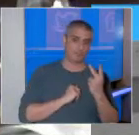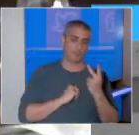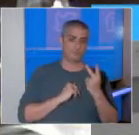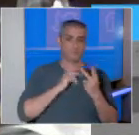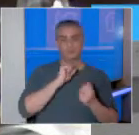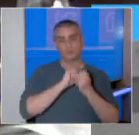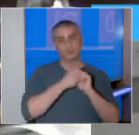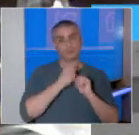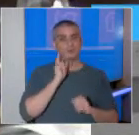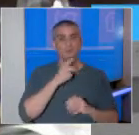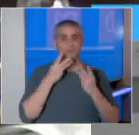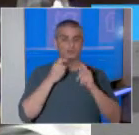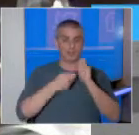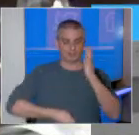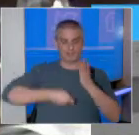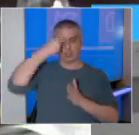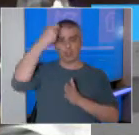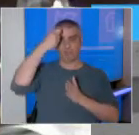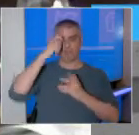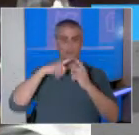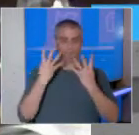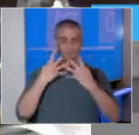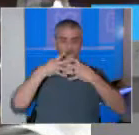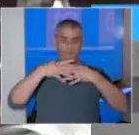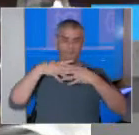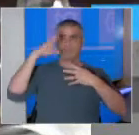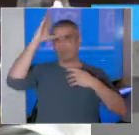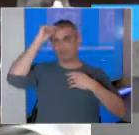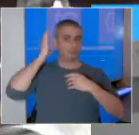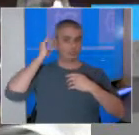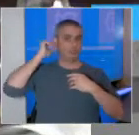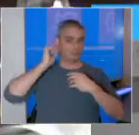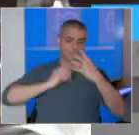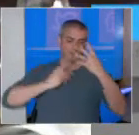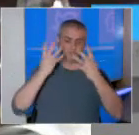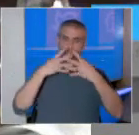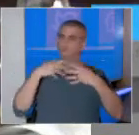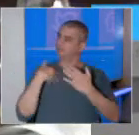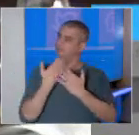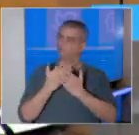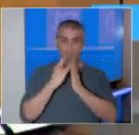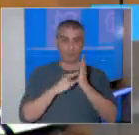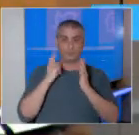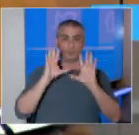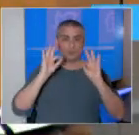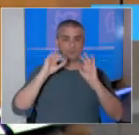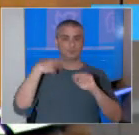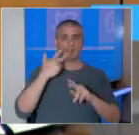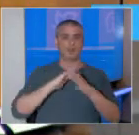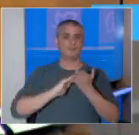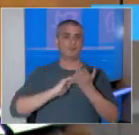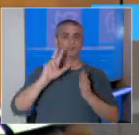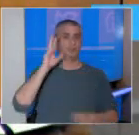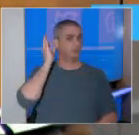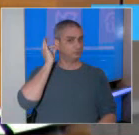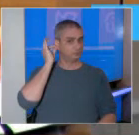מה שמכונה שיטת הרוחסן, שזה גבר אישה, גבר אישה, או אישה, גבר אישה. נגשתי הצעת חוק שבכל עשירייה יהיו לפחות שלוש נשים.